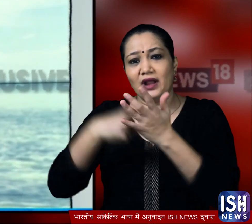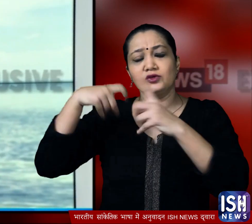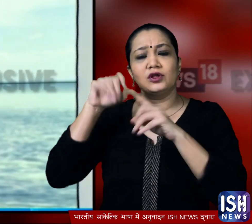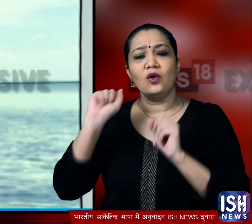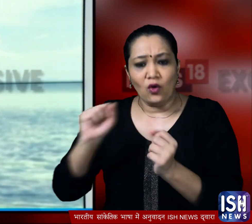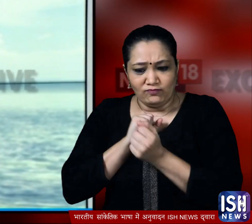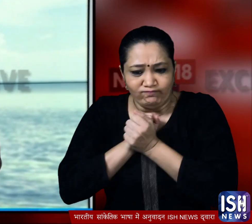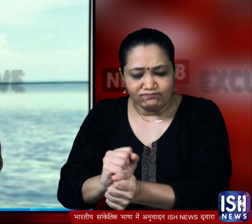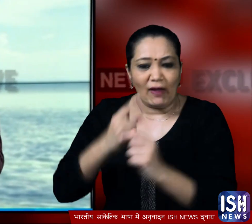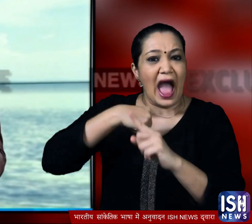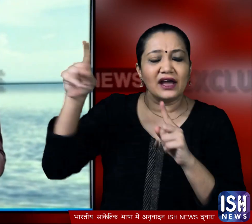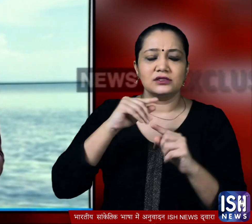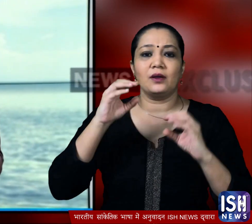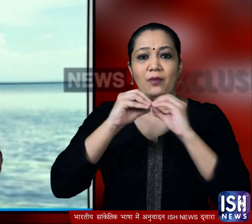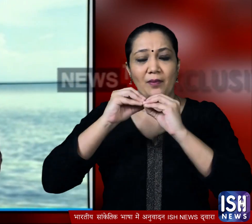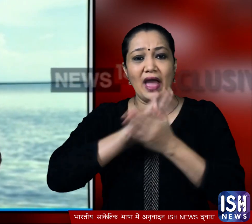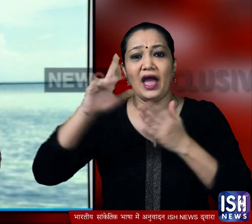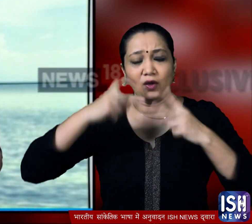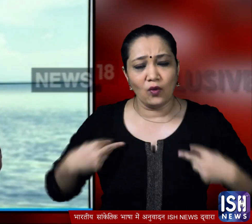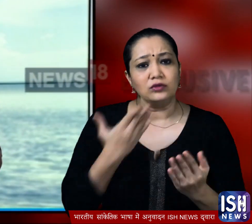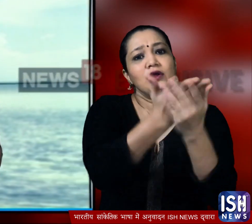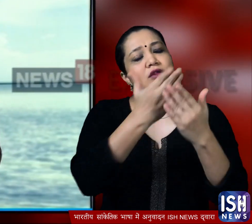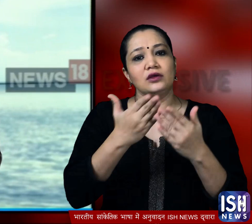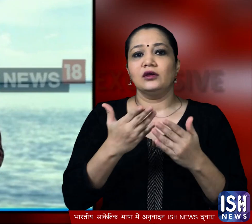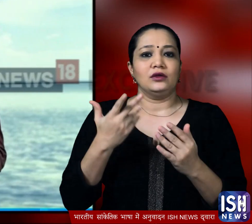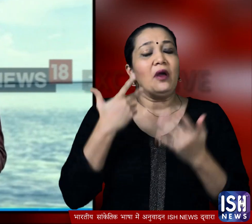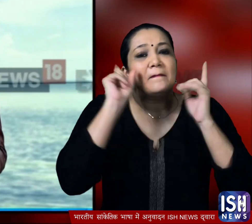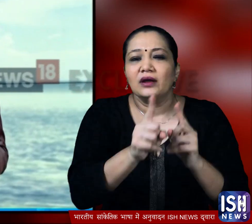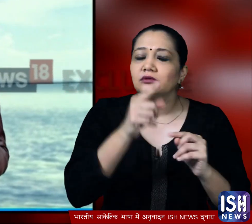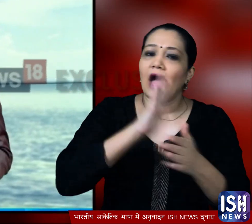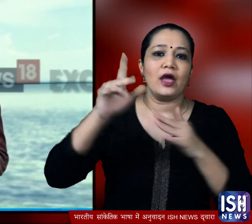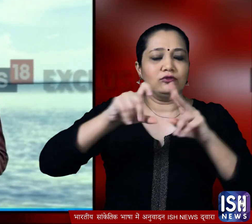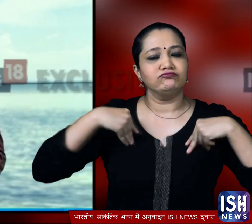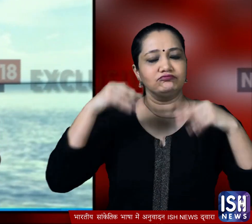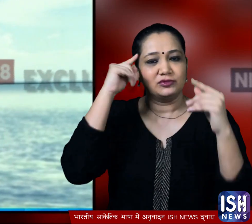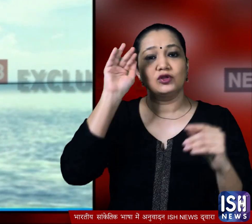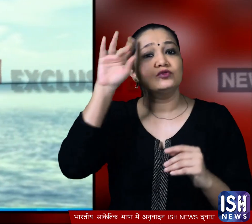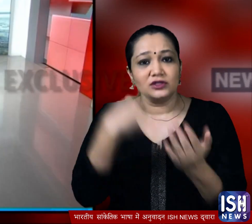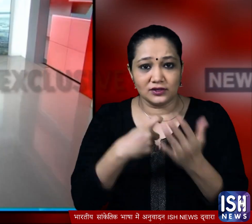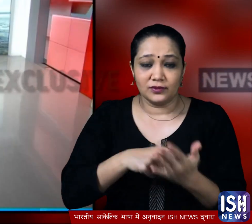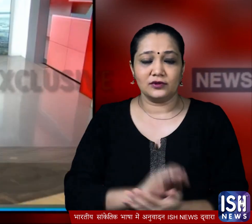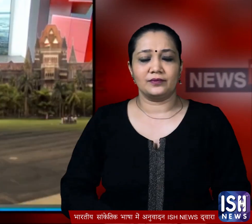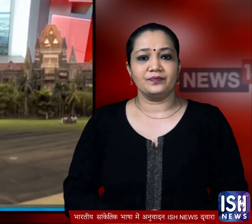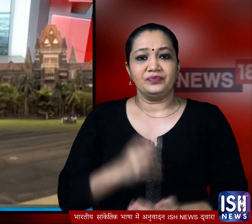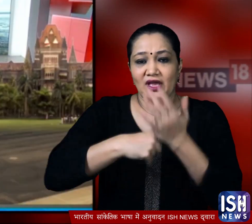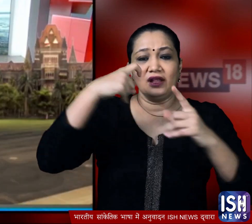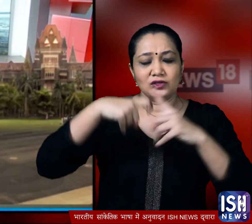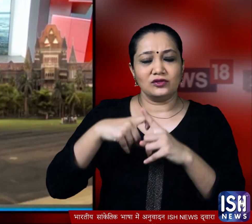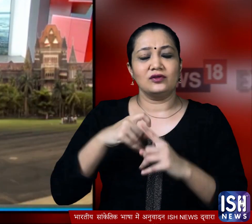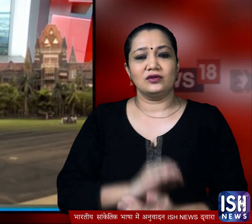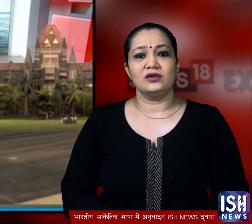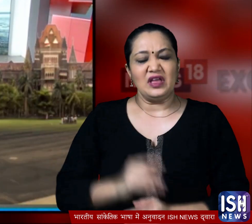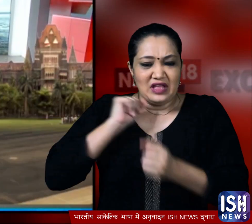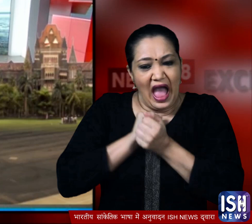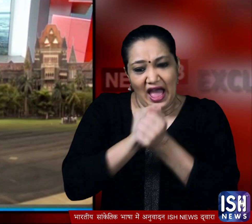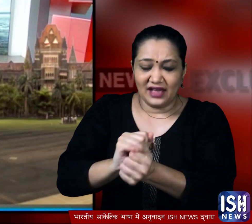कुंद्रा अपनी गिरफ्तारी के विरोध में बॉम्बे हाईकोर्ट पहुंच गए, मगर वहां भी उन्हें झटका लगा। न्यूज 18 के दिवाकर सिंह की रिपोर्ट है कि राज कुंद्रा ने क्राइम